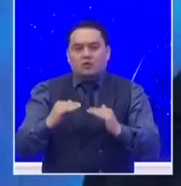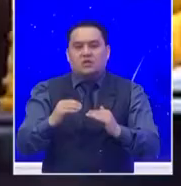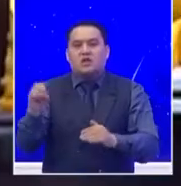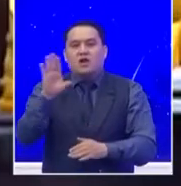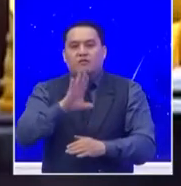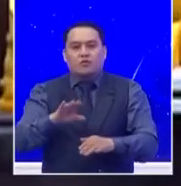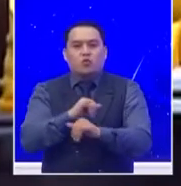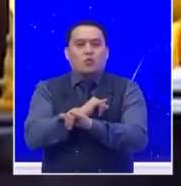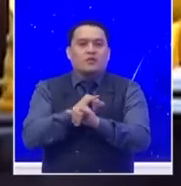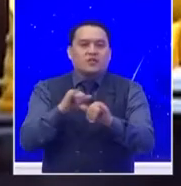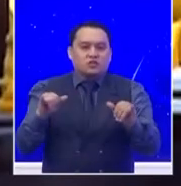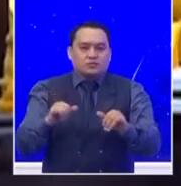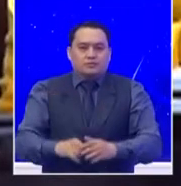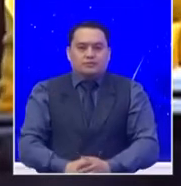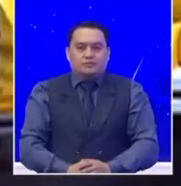Европе, напротив, растет.